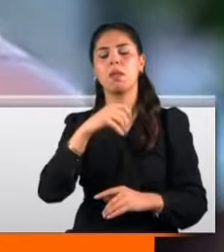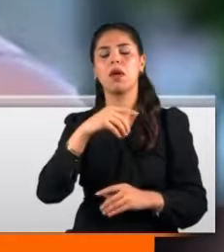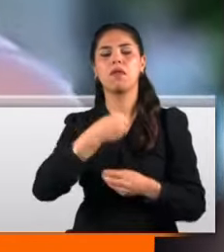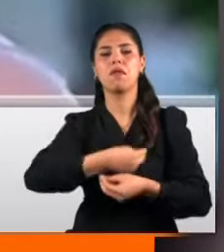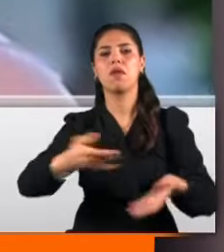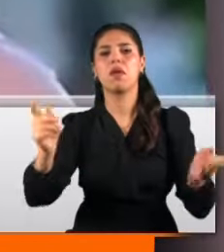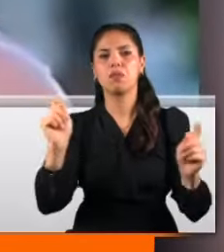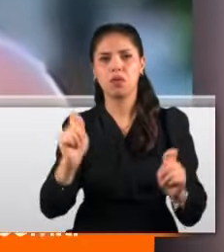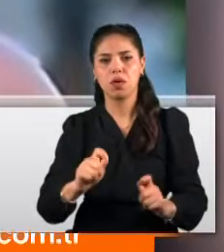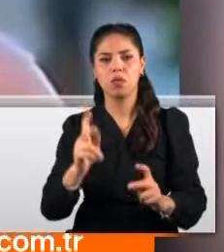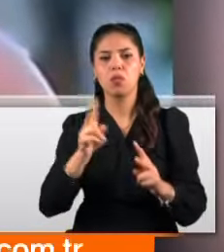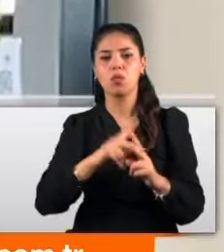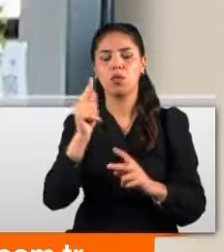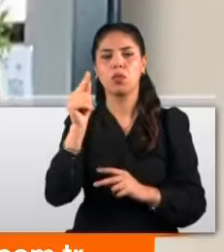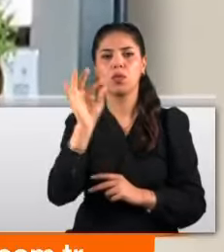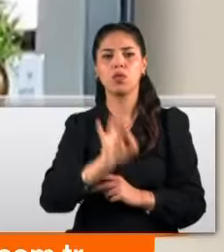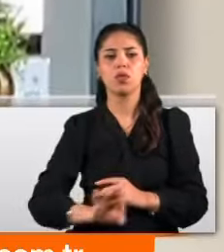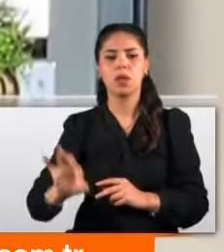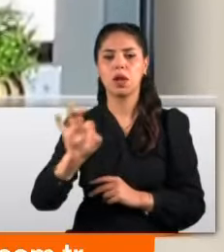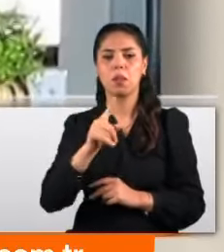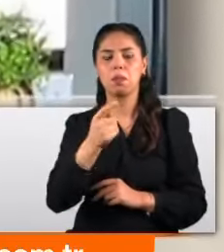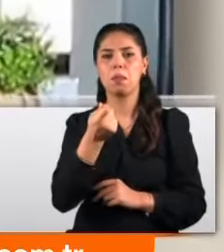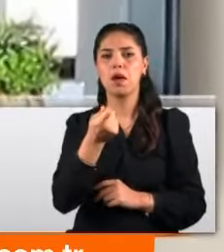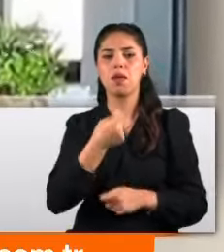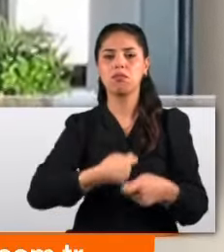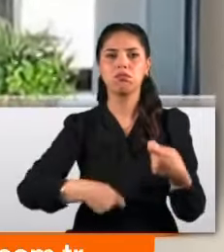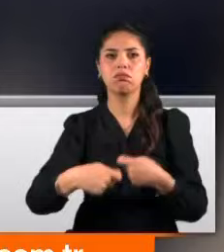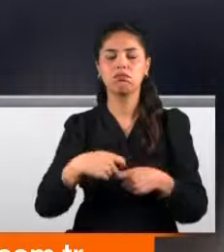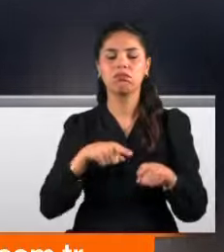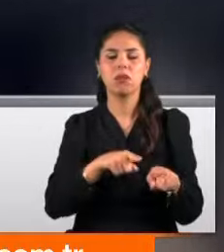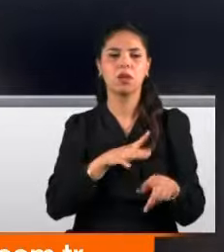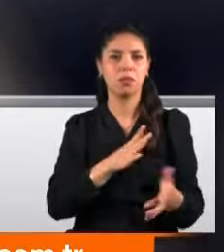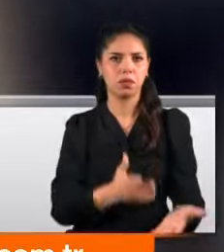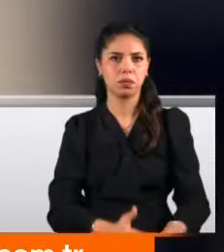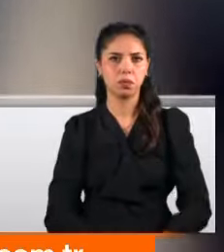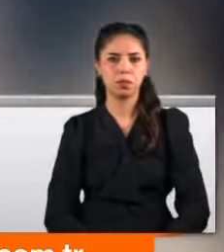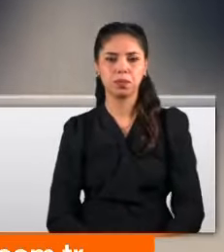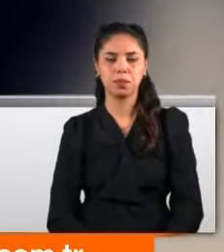de ortaya çıktı. Polis 1,5 milyar liralık o kara para trafiğinin izini sürüyor.